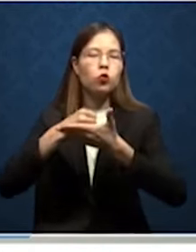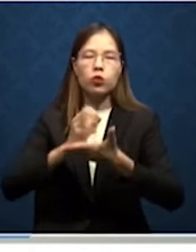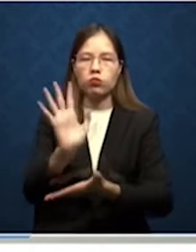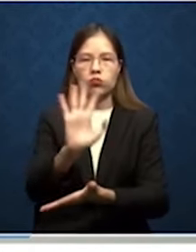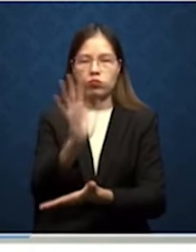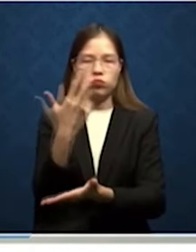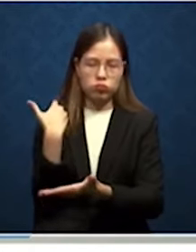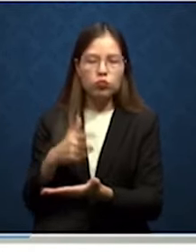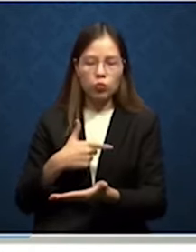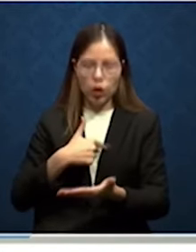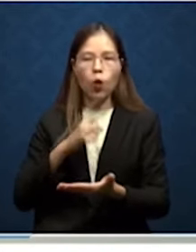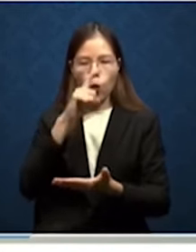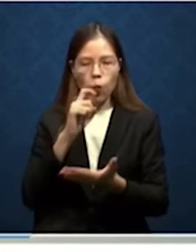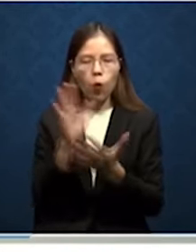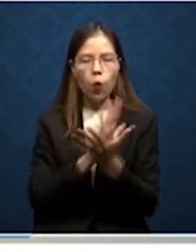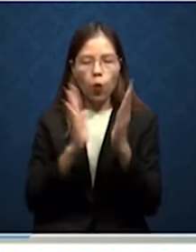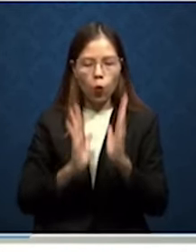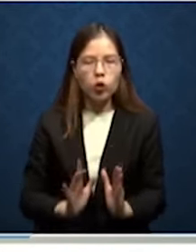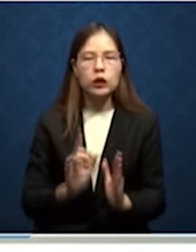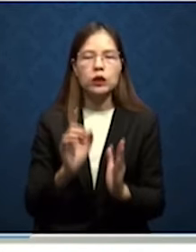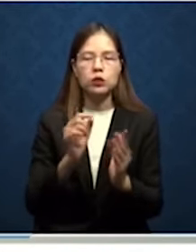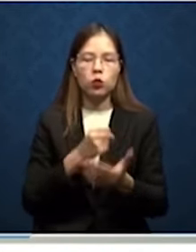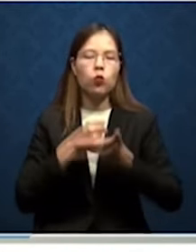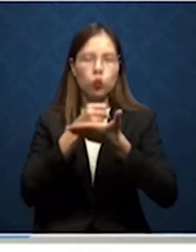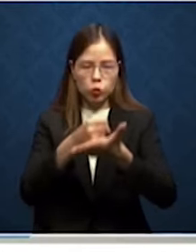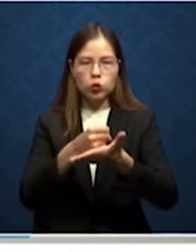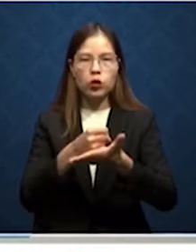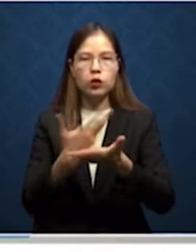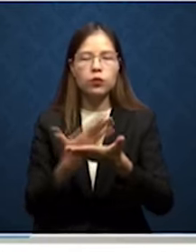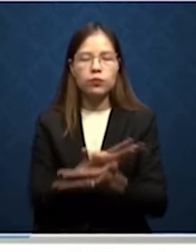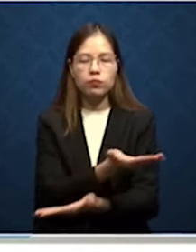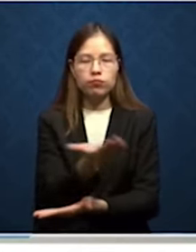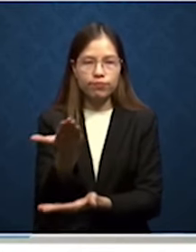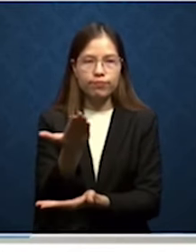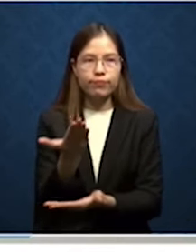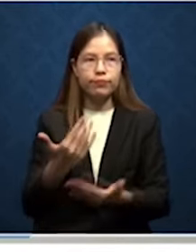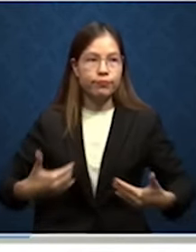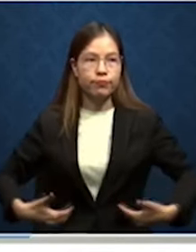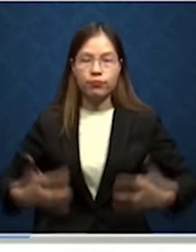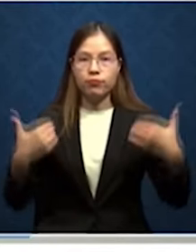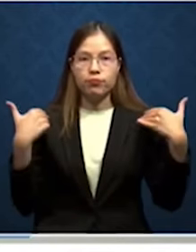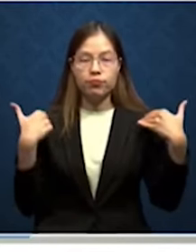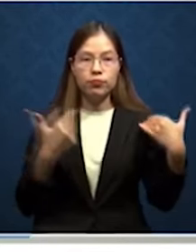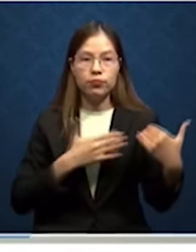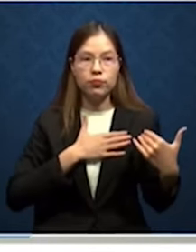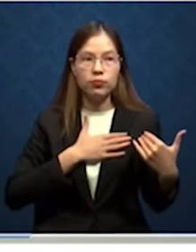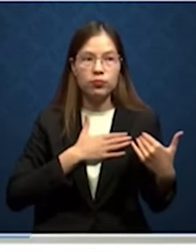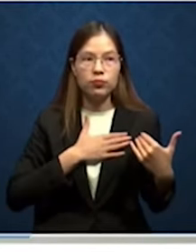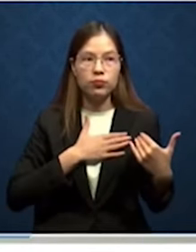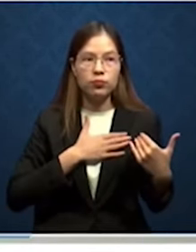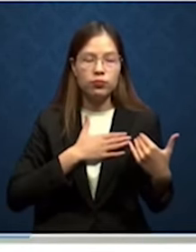ต้องช่วยกันครับเพื่อนสมาชิกครับชีวิตผมมาจากก้อนดินก้อนทร